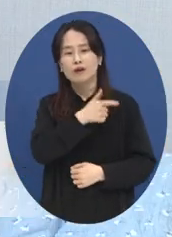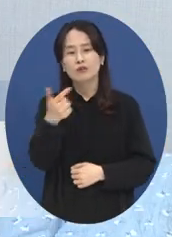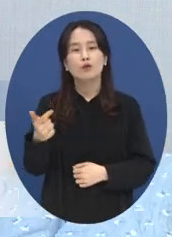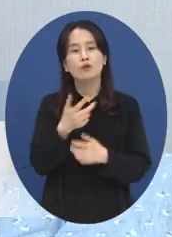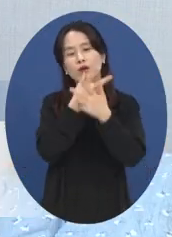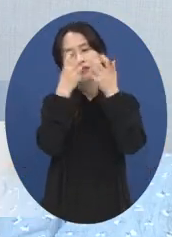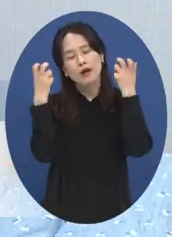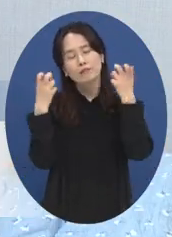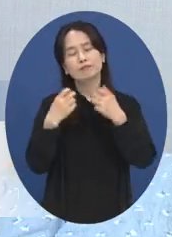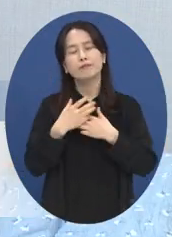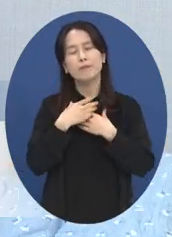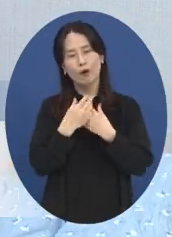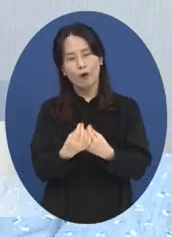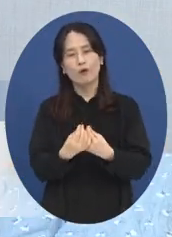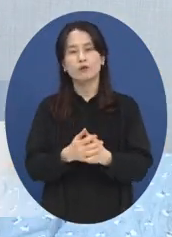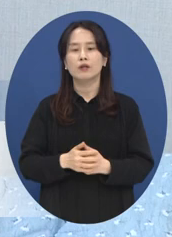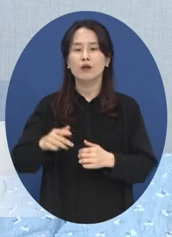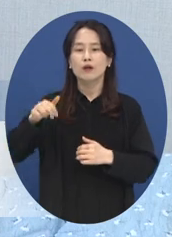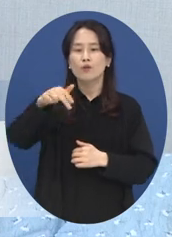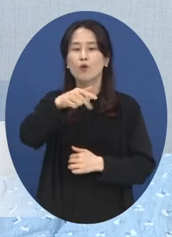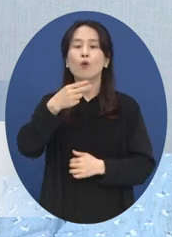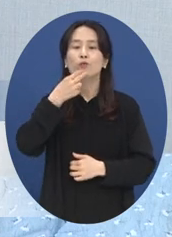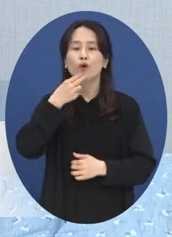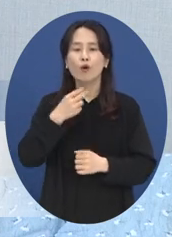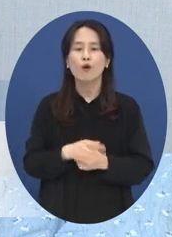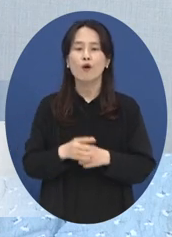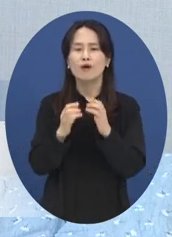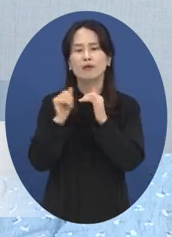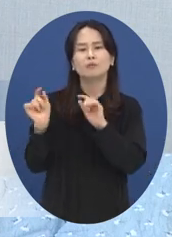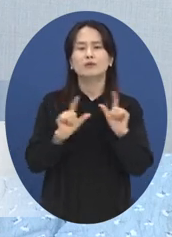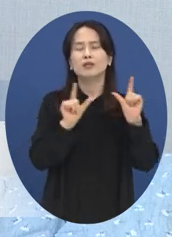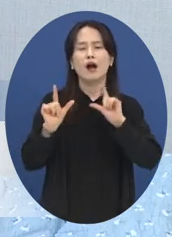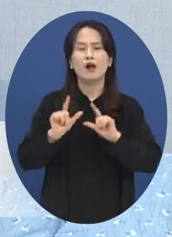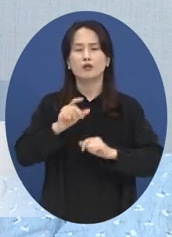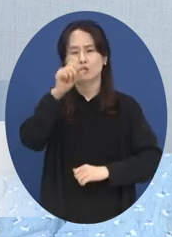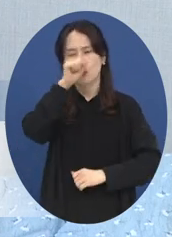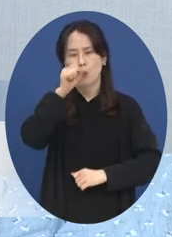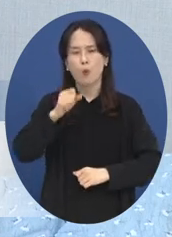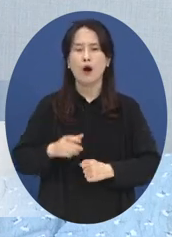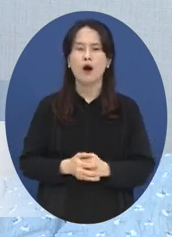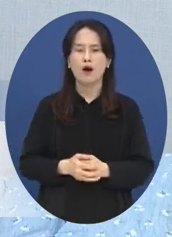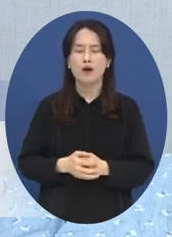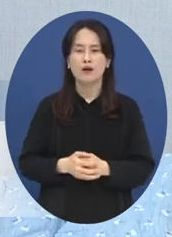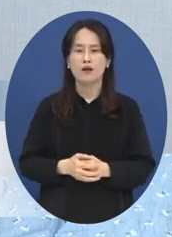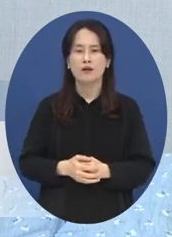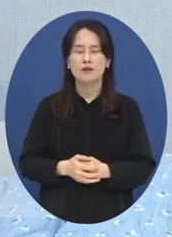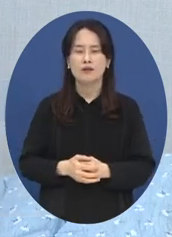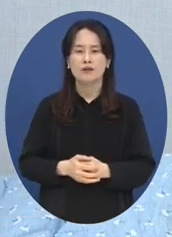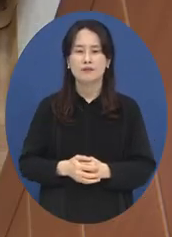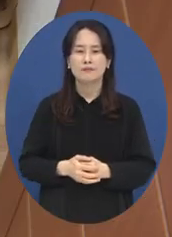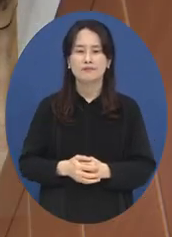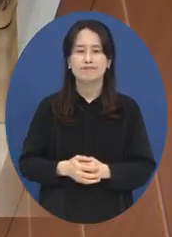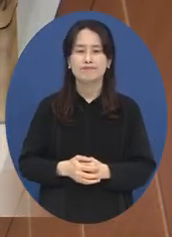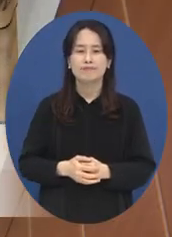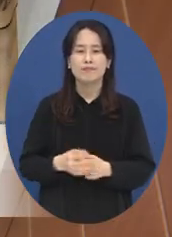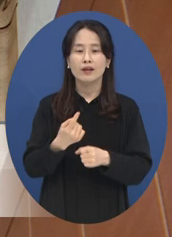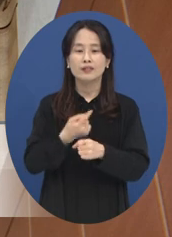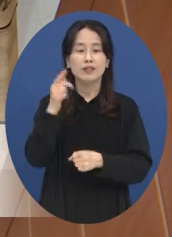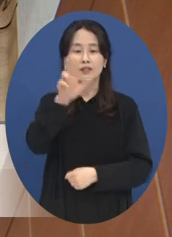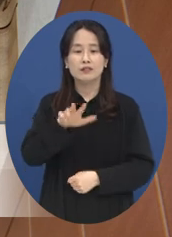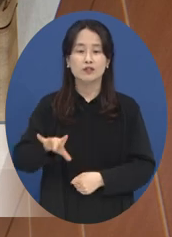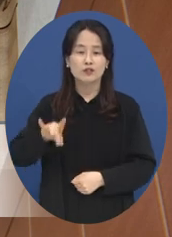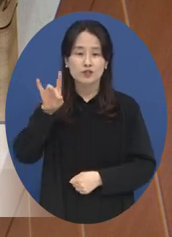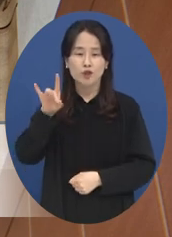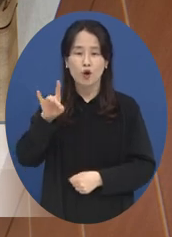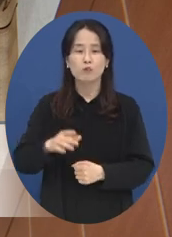처녀의 잠을 자며 내가 안 들어 내 이고 사람을 사료 갖고 밥 안먹어도 배부른 줄 알까요 얼마나 좋니 멀어야 경도는